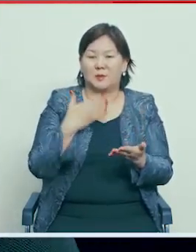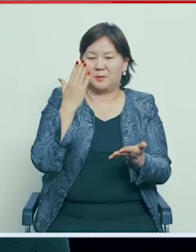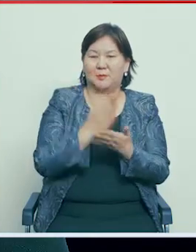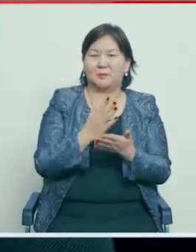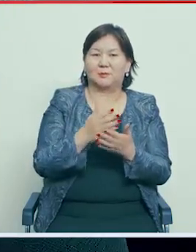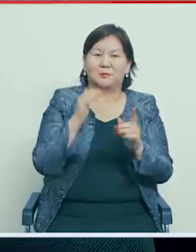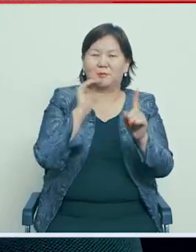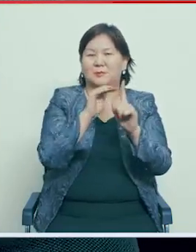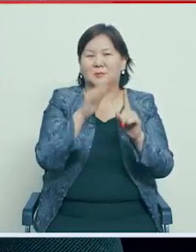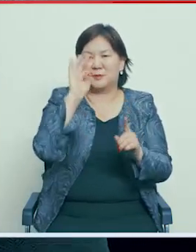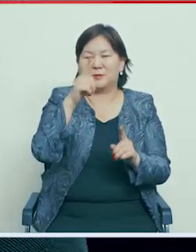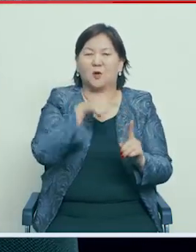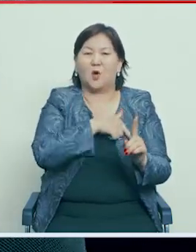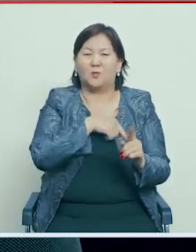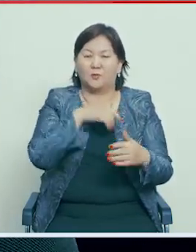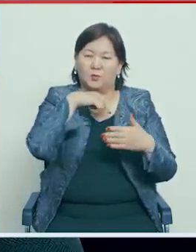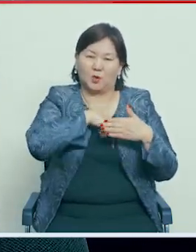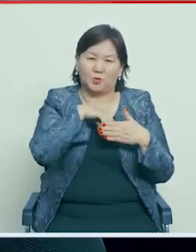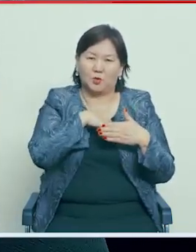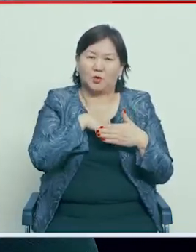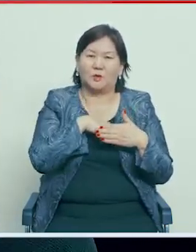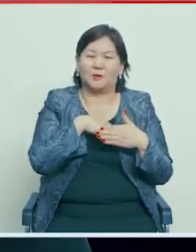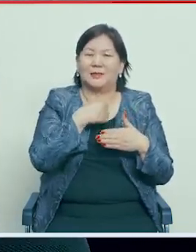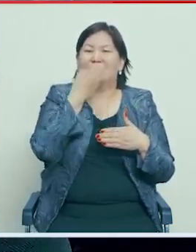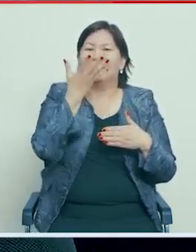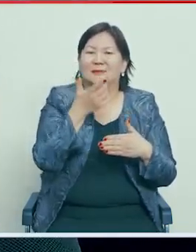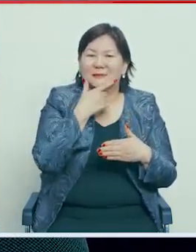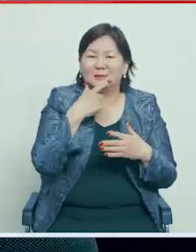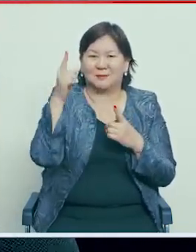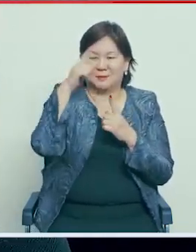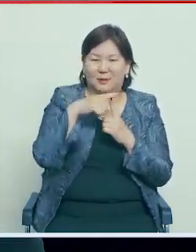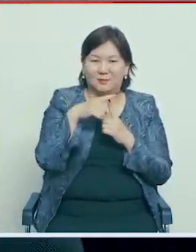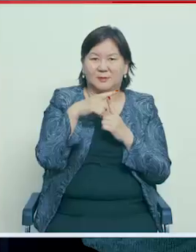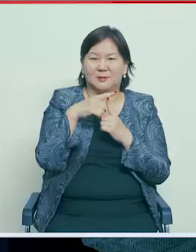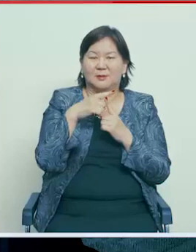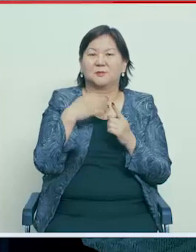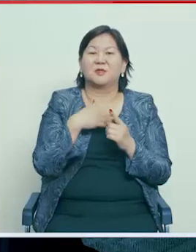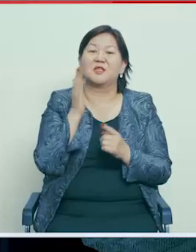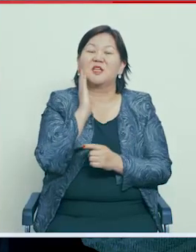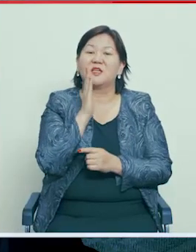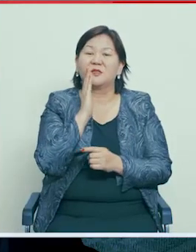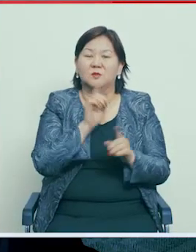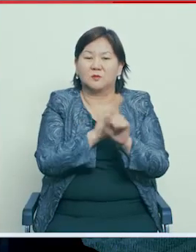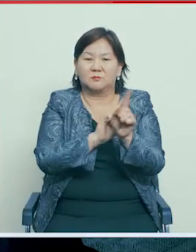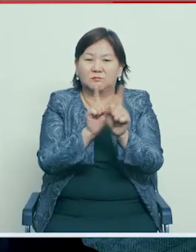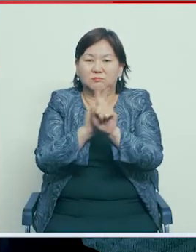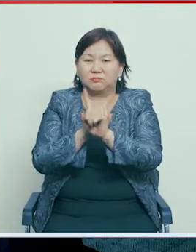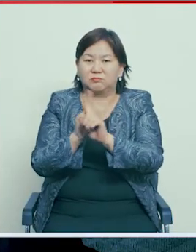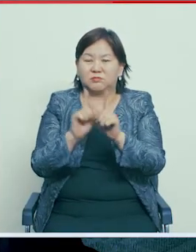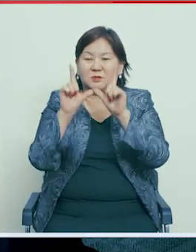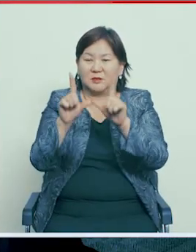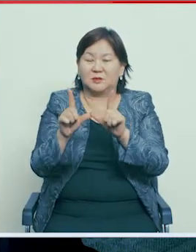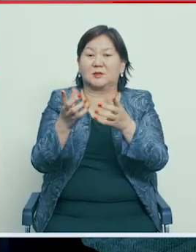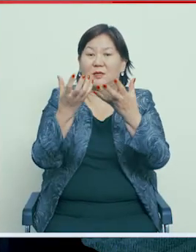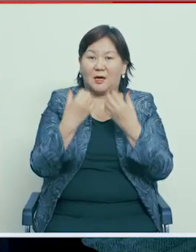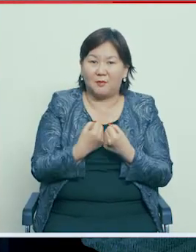гэж амар гомдчихсэн дотроо. Тэгээ тэрийг хэлж чадахгүй твчээд тэгээ миний ээж хөөцөлдөж тэр наа гэрчлэгийг авч иж